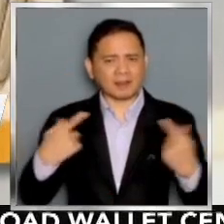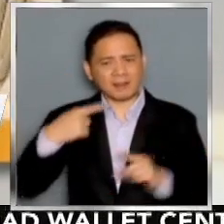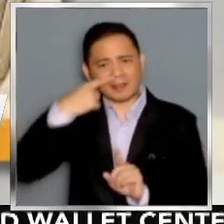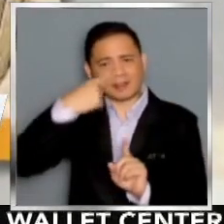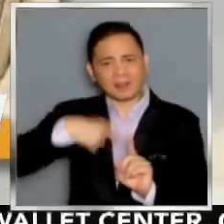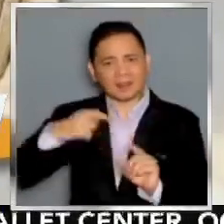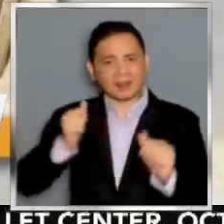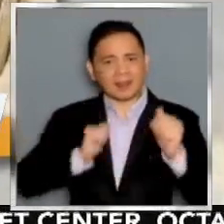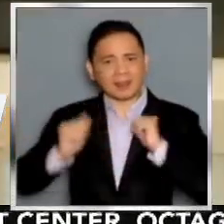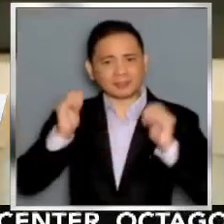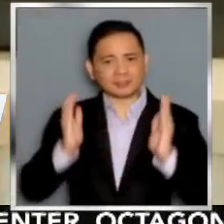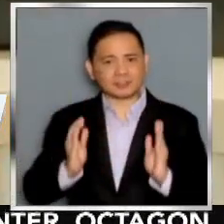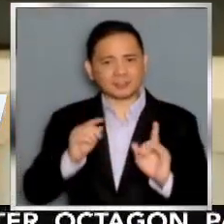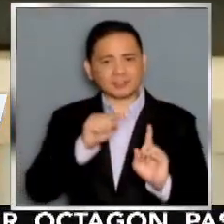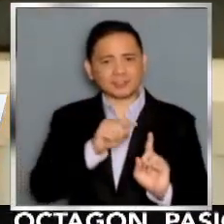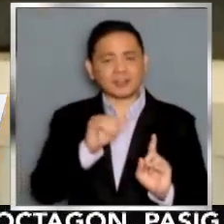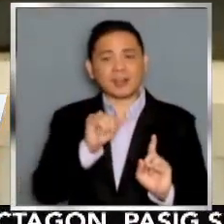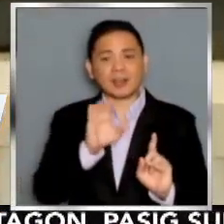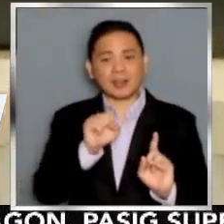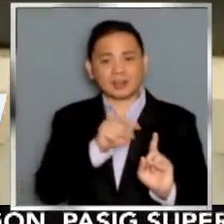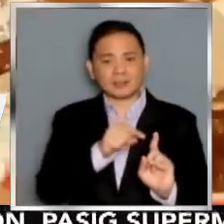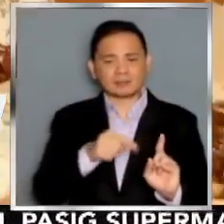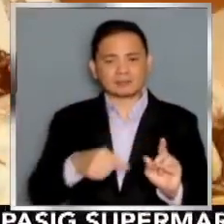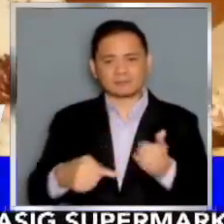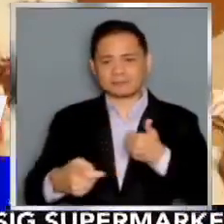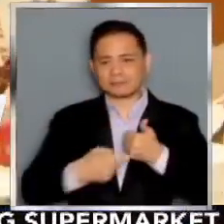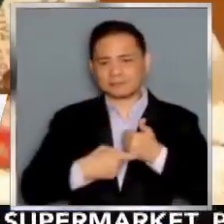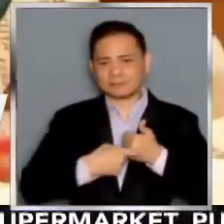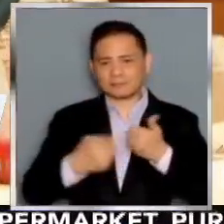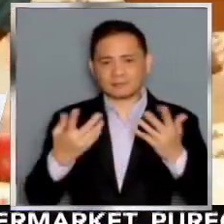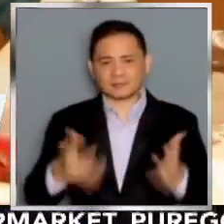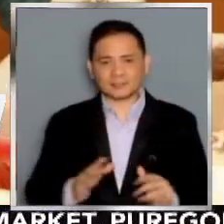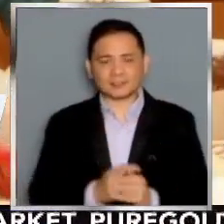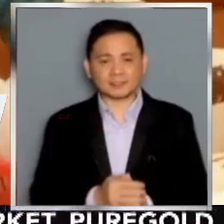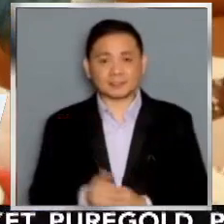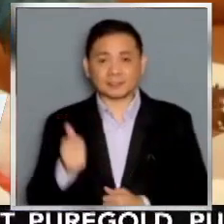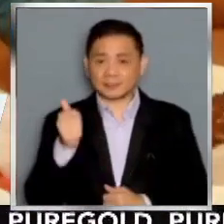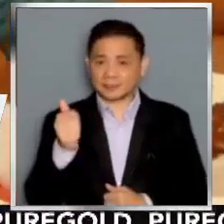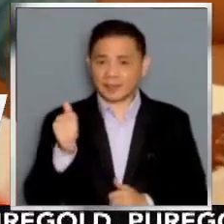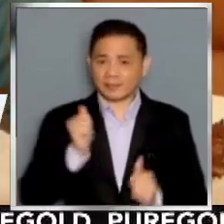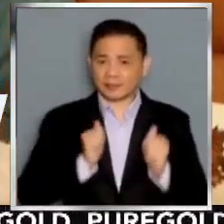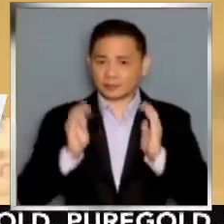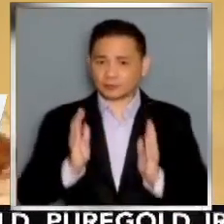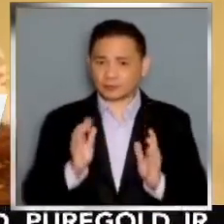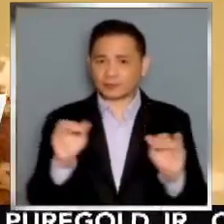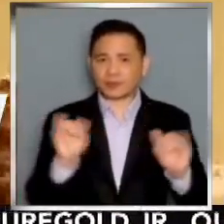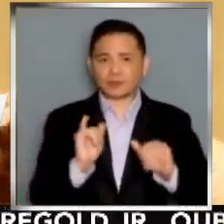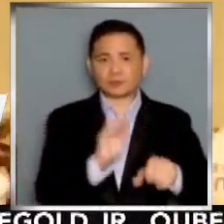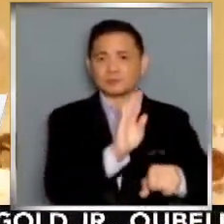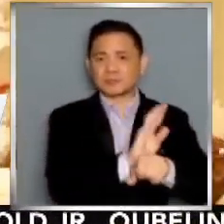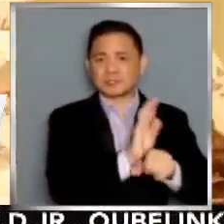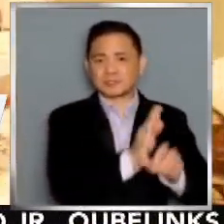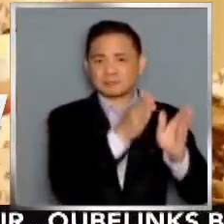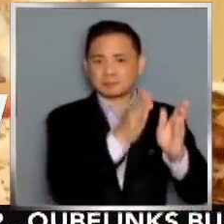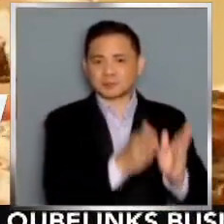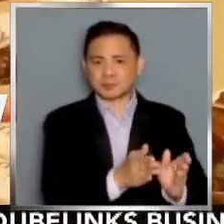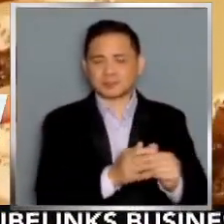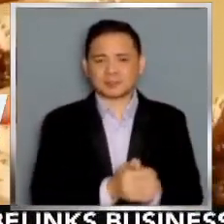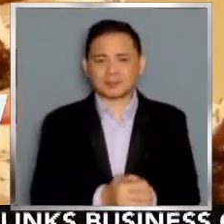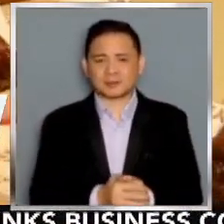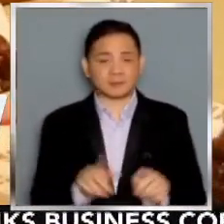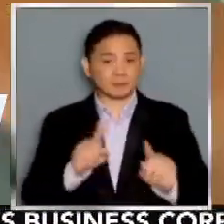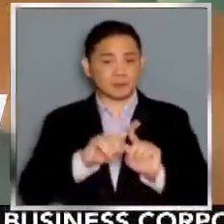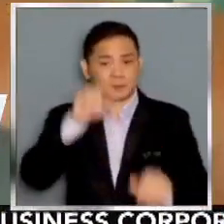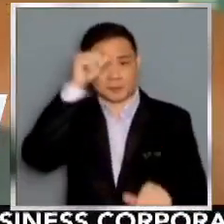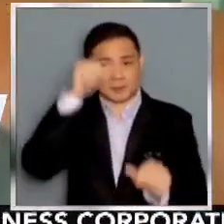na si Ice Prichaya. Bukod sa pagiging aktor, accomplished businessman din si David. Pero alam niyo bang hindi